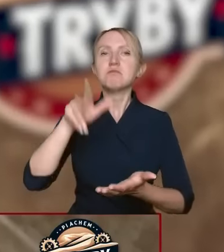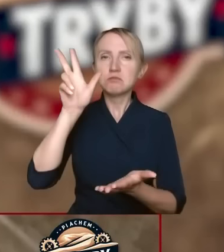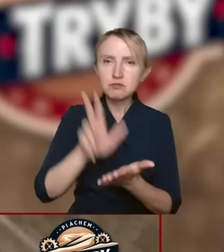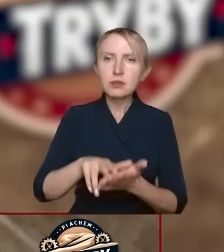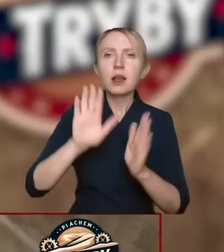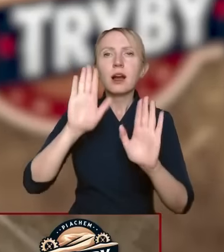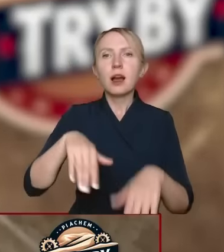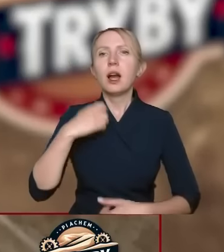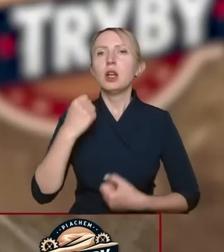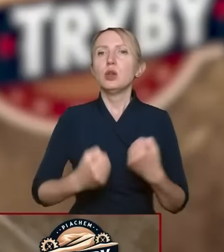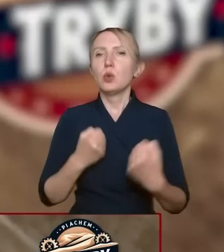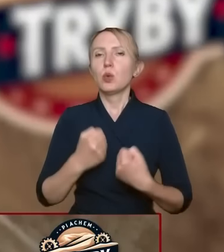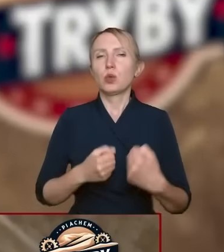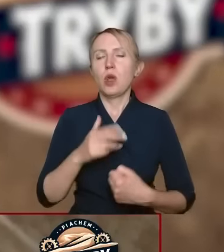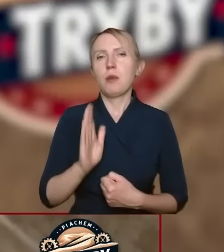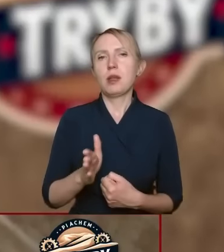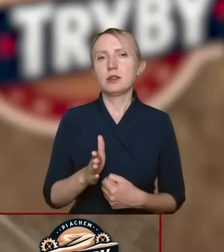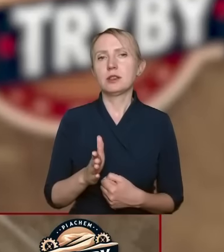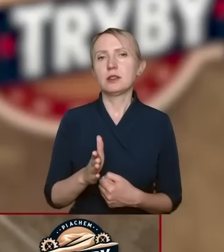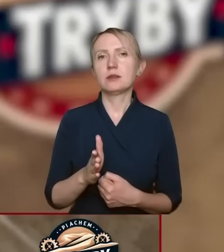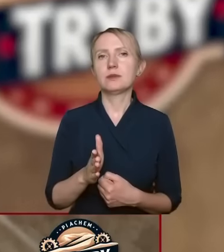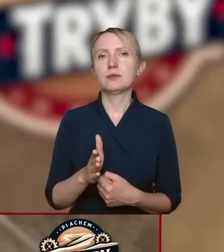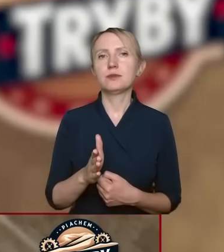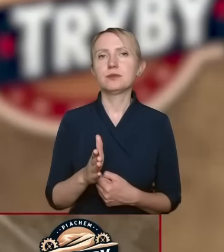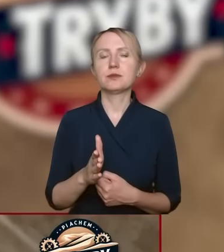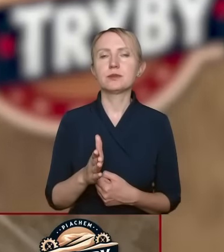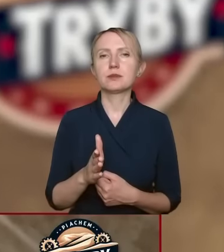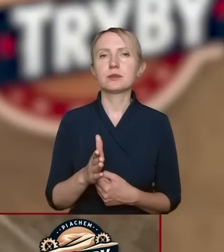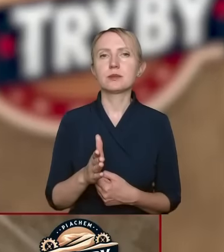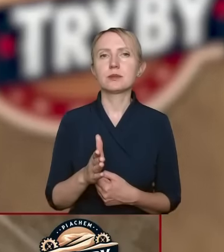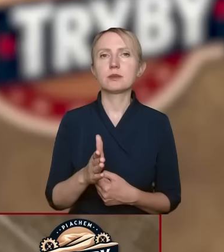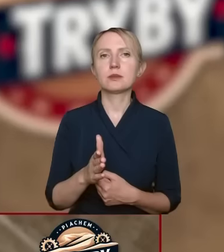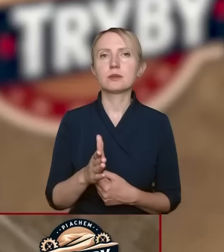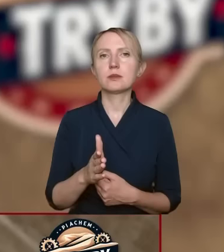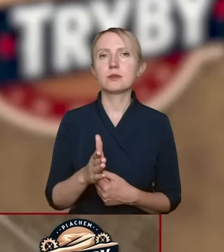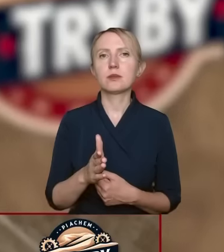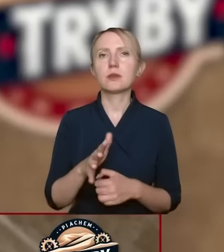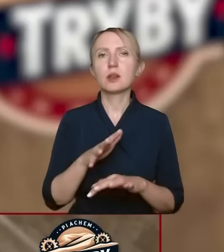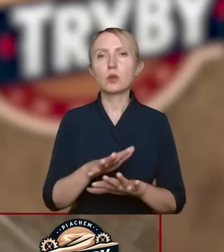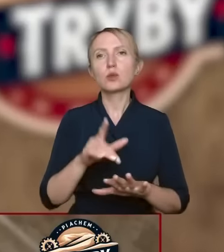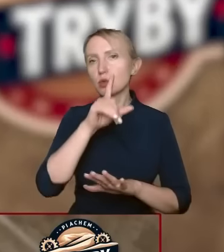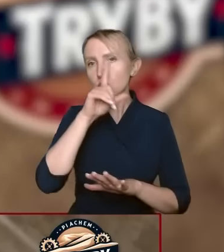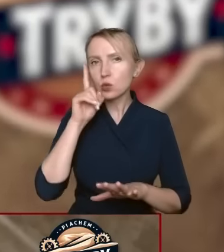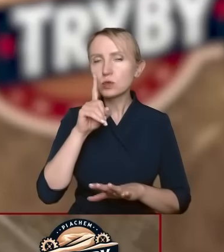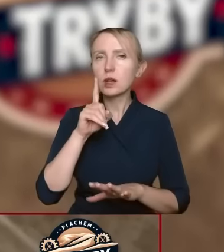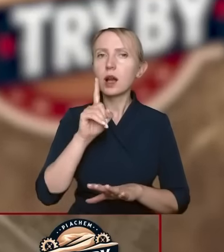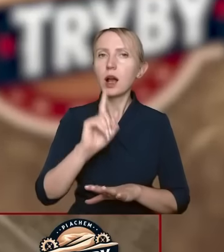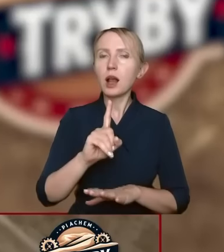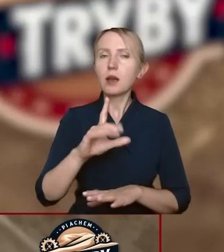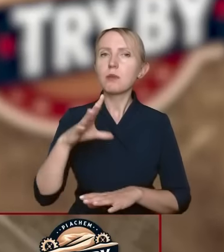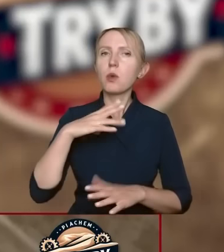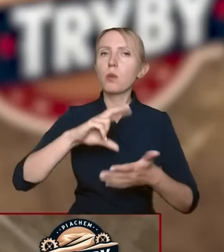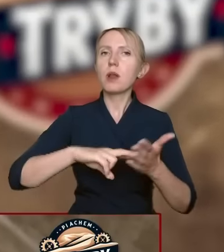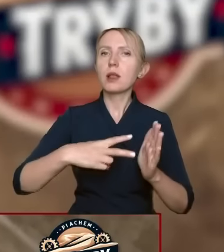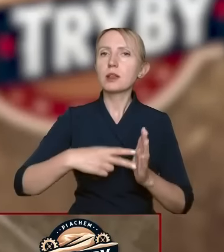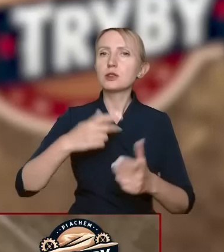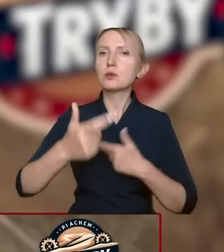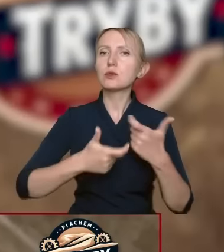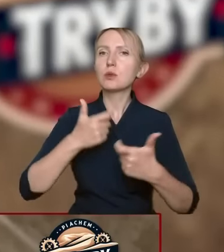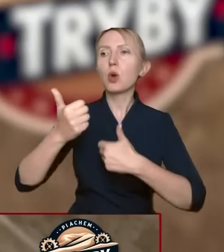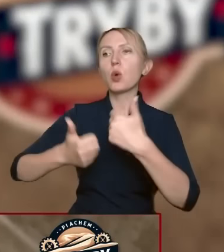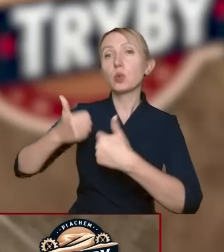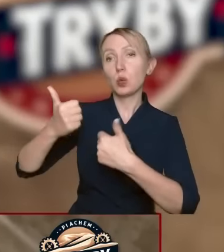będzie trochę średnio ostrzyżonych głów na sali i tego. To było, był taki plan, żeby zrobić